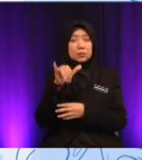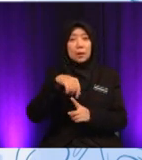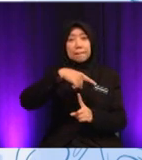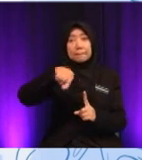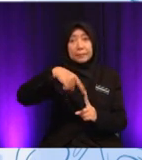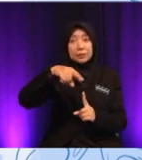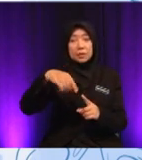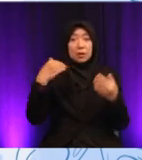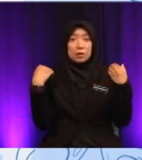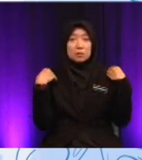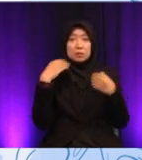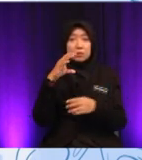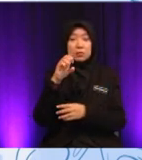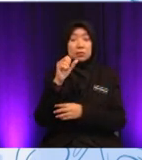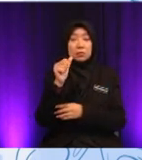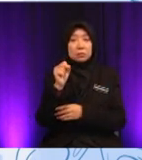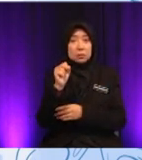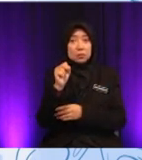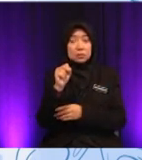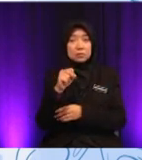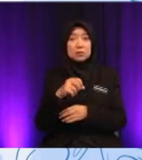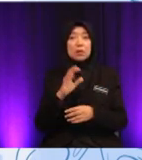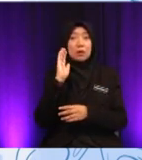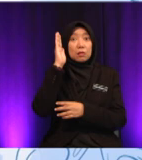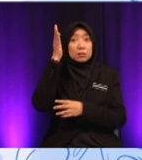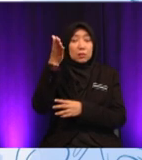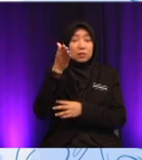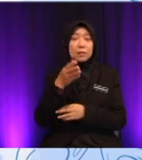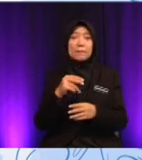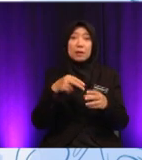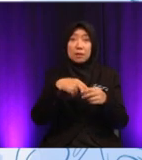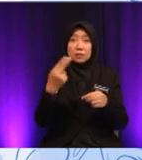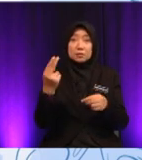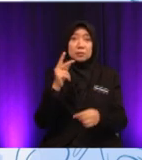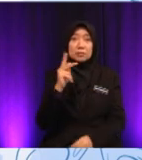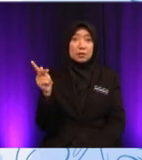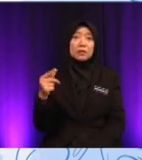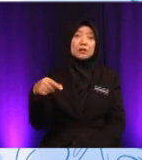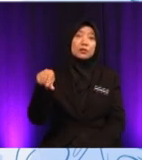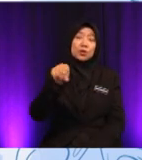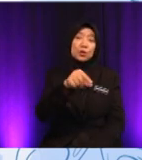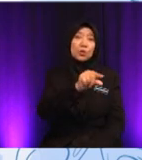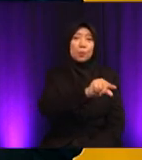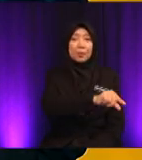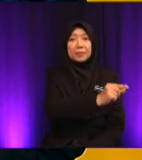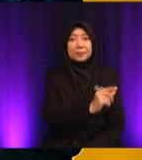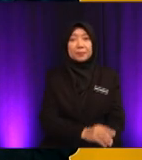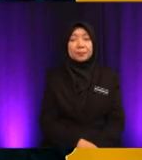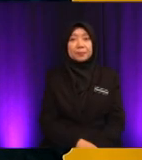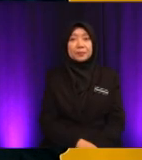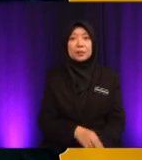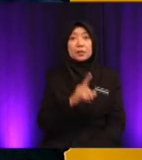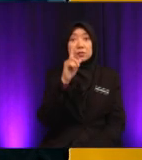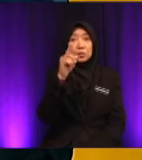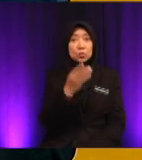tersebut bergetar bergetar tersebut akan menghasilkan gelombang seterusnya dalam satu objek yang panas